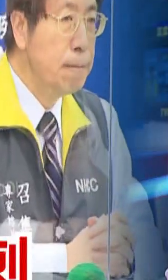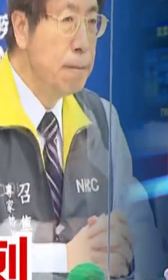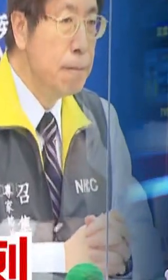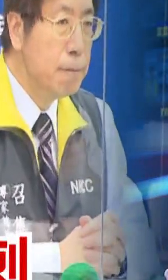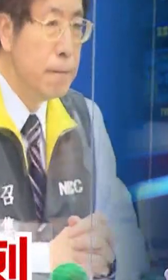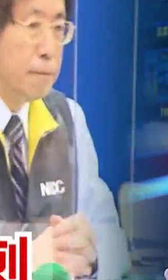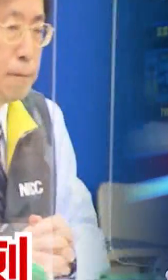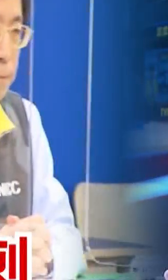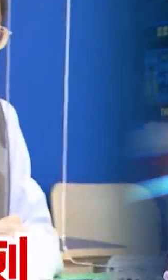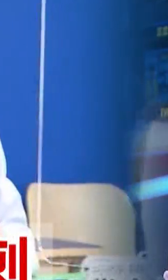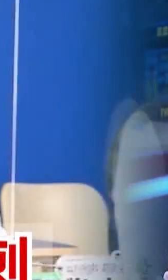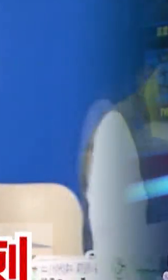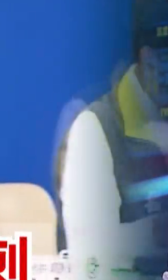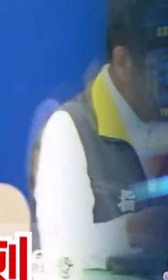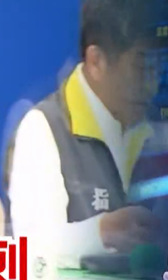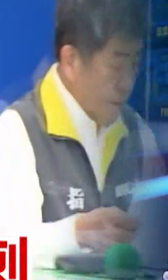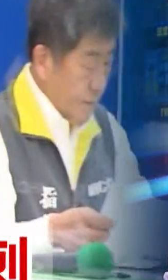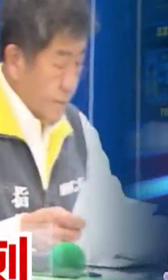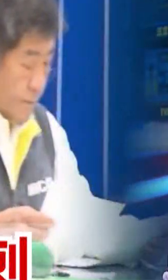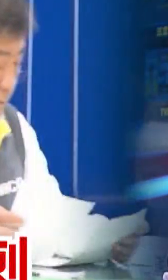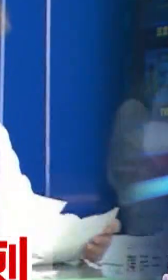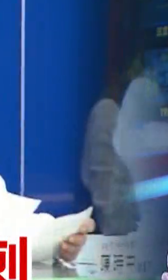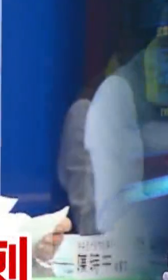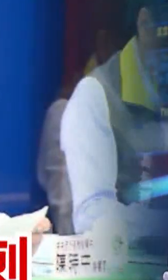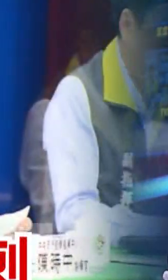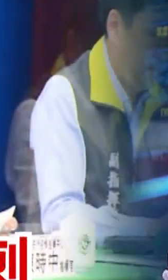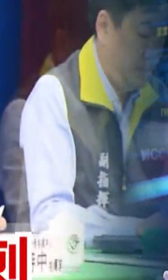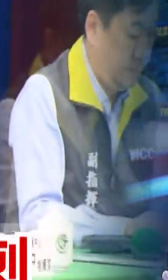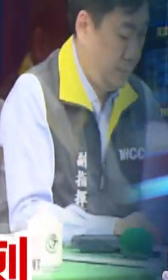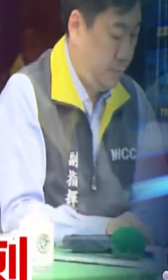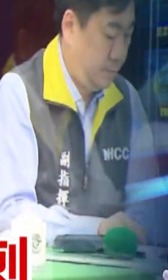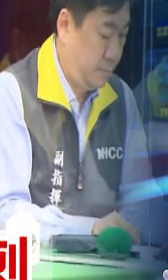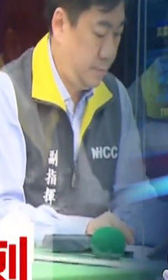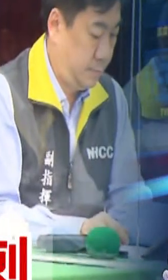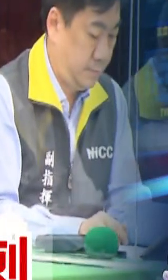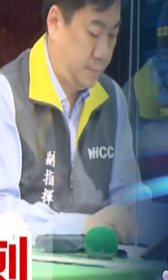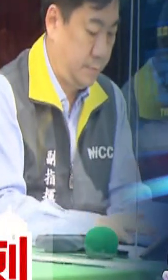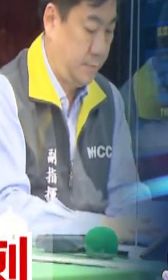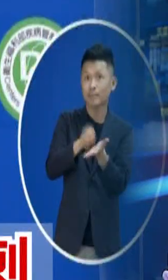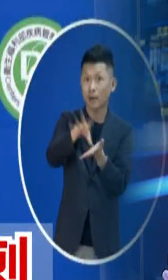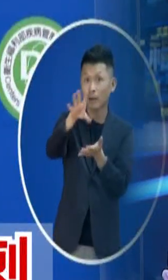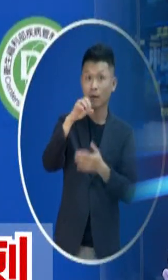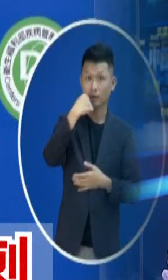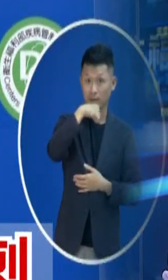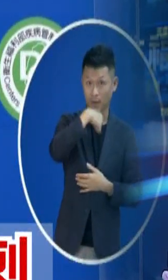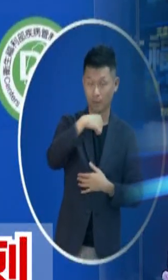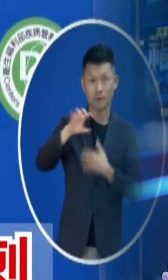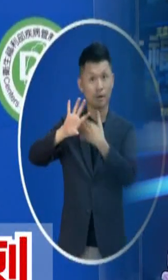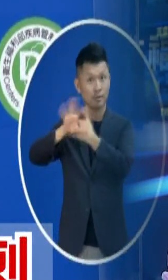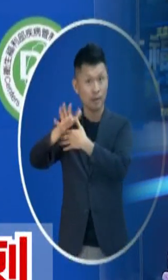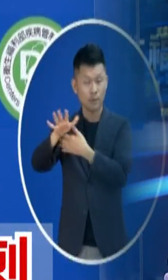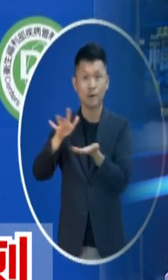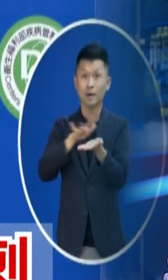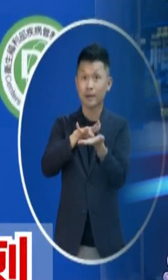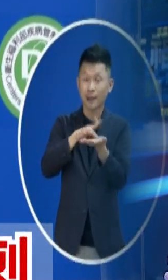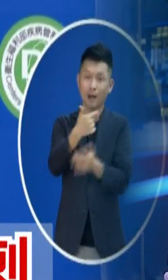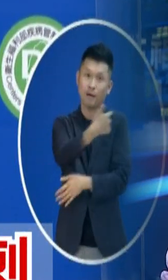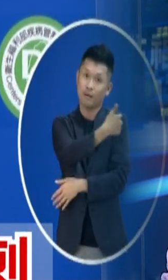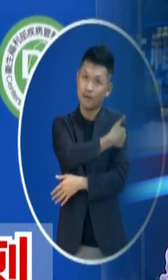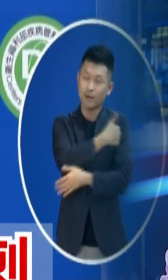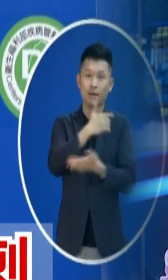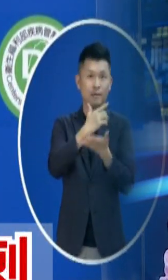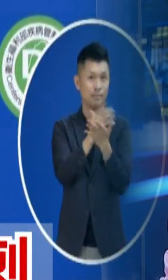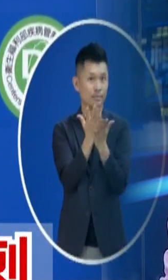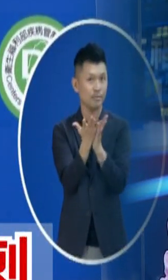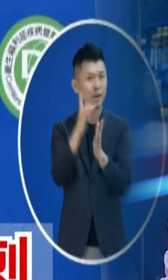持续带您关心，疫情指挥中心再次宣布台湾零确诊，已经连续52天没有本土案例。我相关的禁令提醒大家依